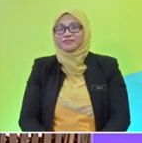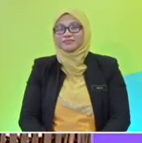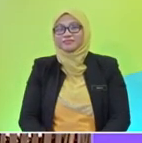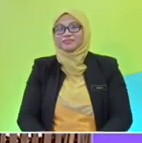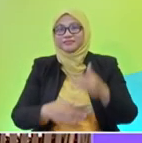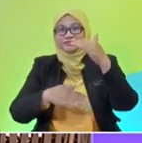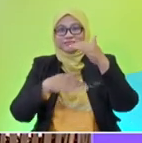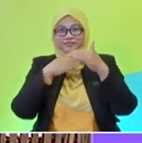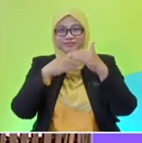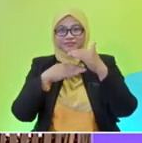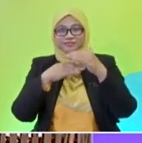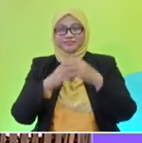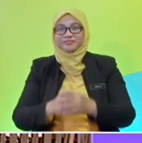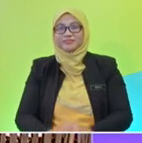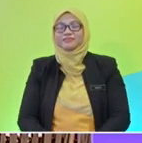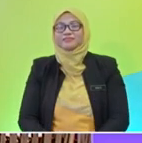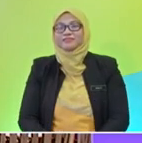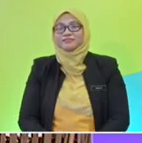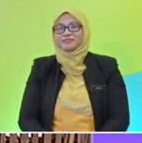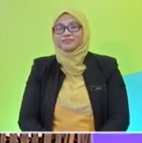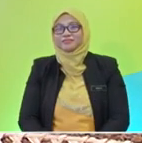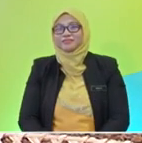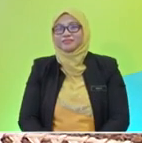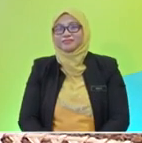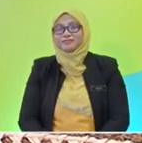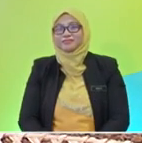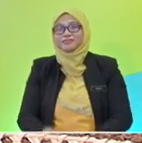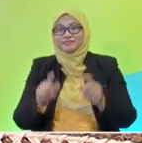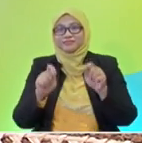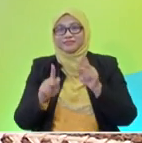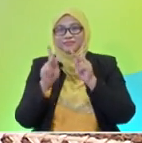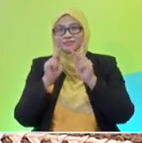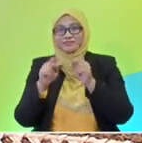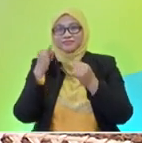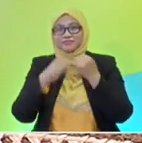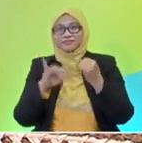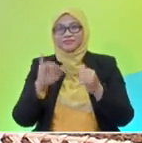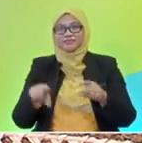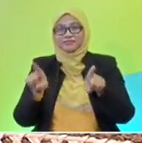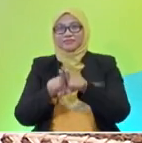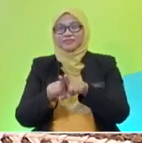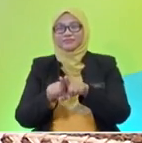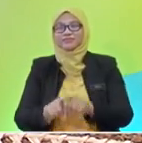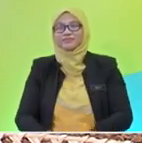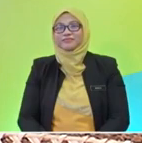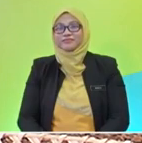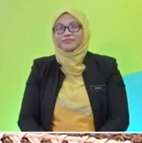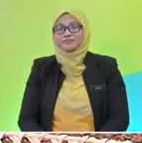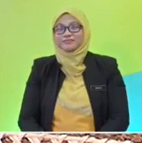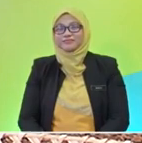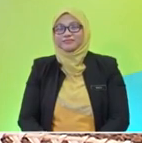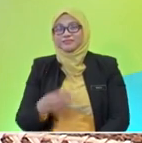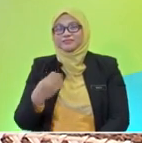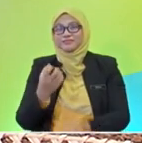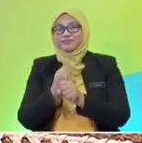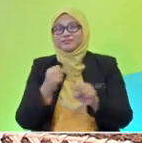baris kedua baris mengandungi pertama suku kata akhir yang sama. Baiklah. Cikgu, saya rasa saya sudah selesai di sini. Cikgu pun